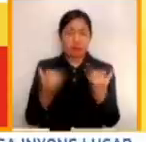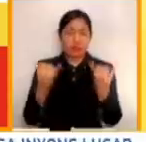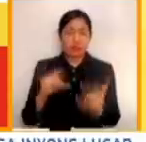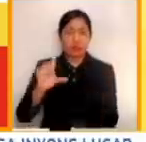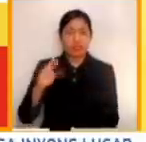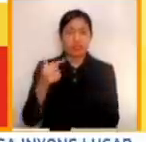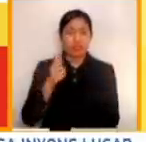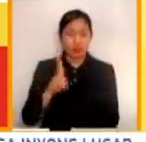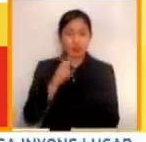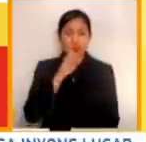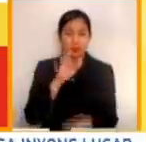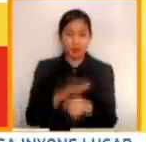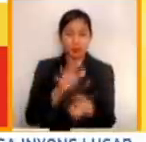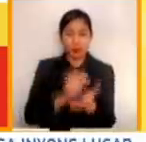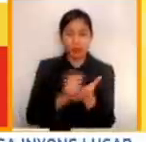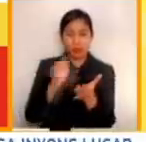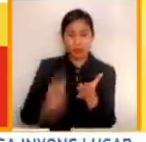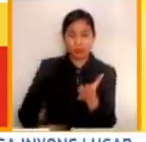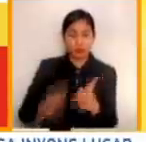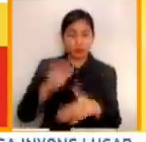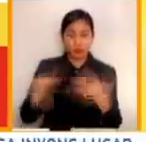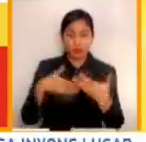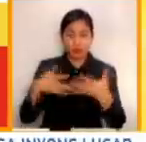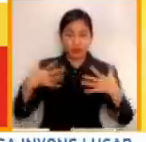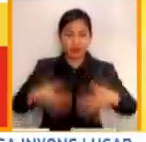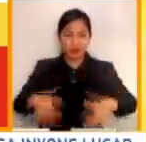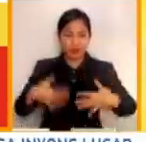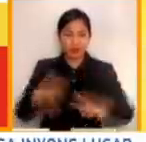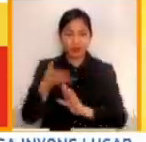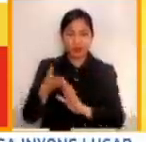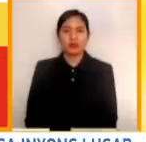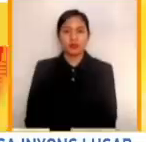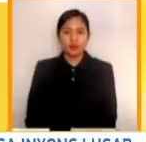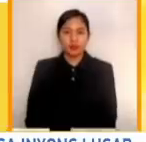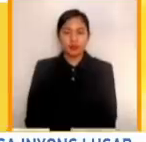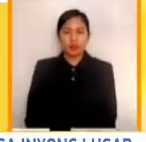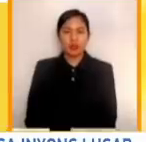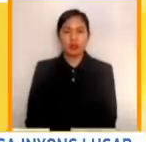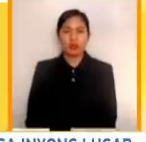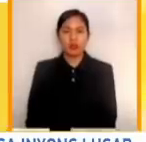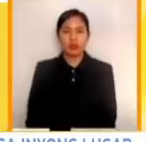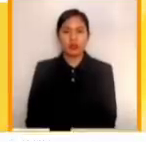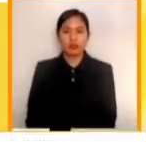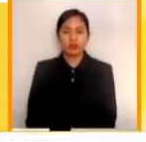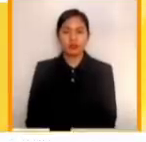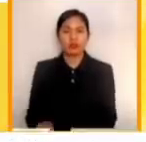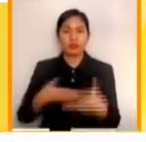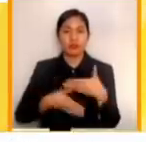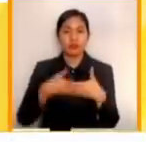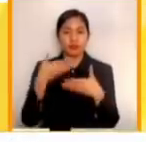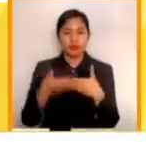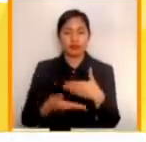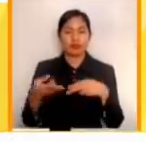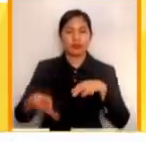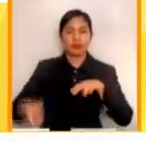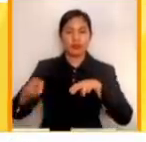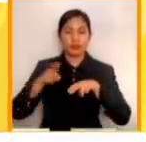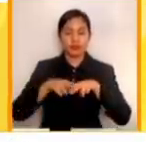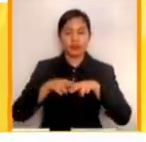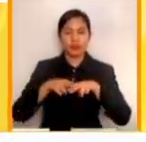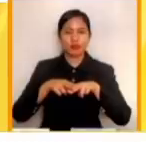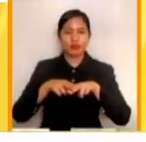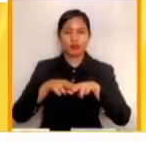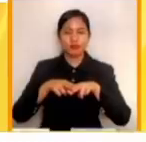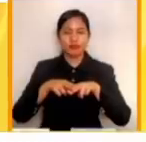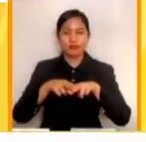na ang mga basura bago mag-October 15. Mas mataas na kapasidad na ng